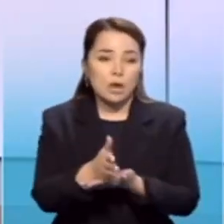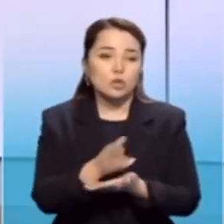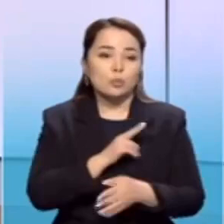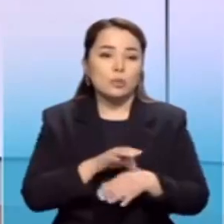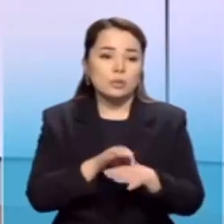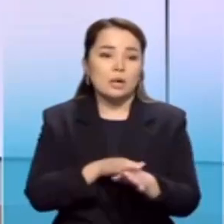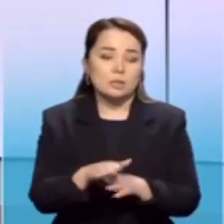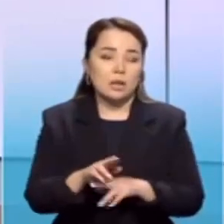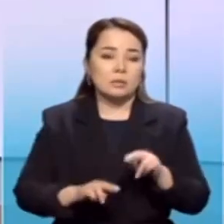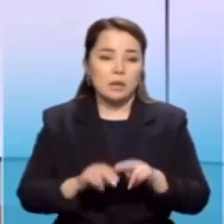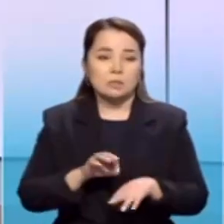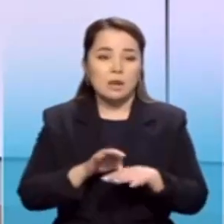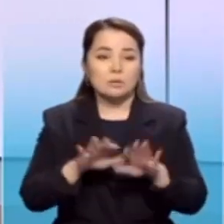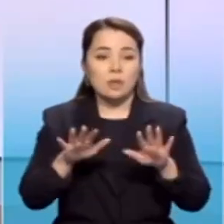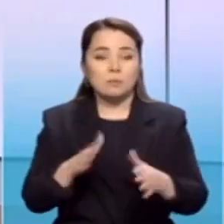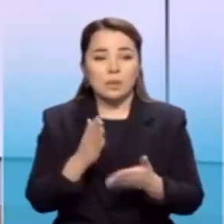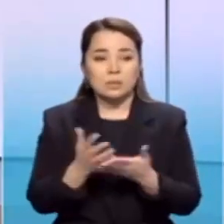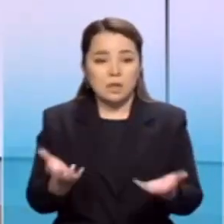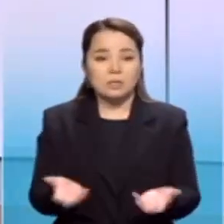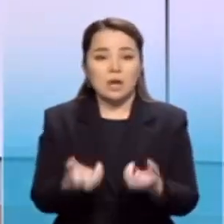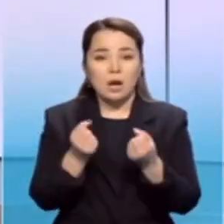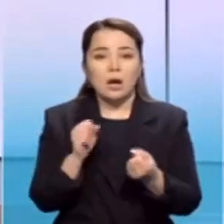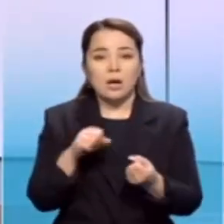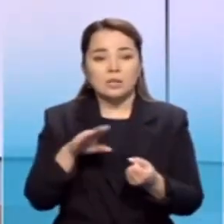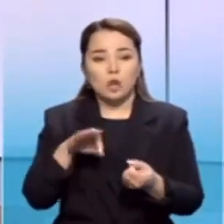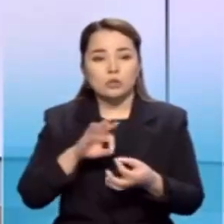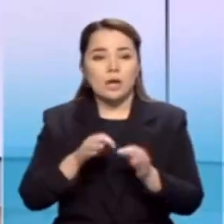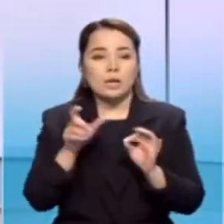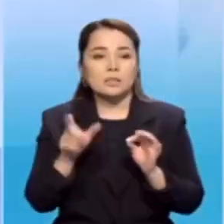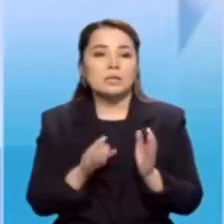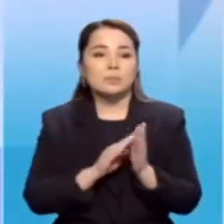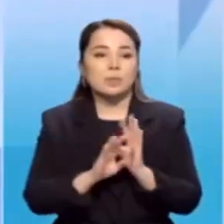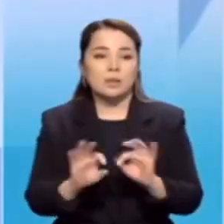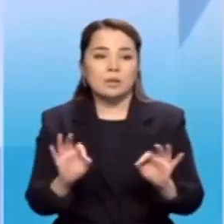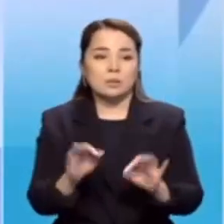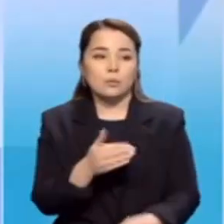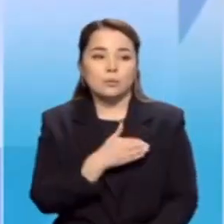жатыр. Оқиға орнынан Айдос Әшімұлы баяндайды.